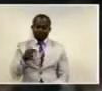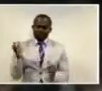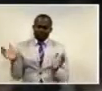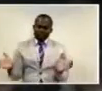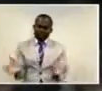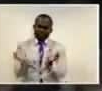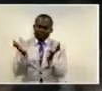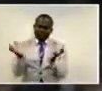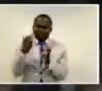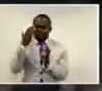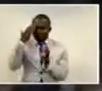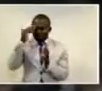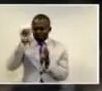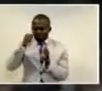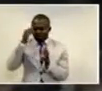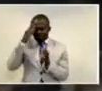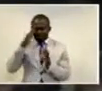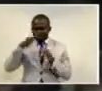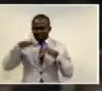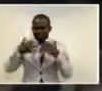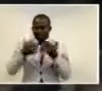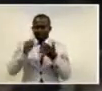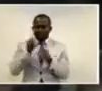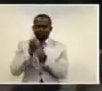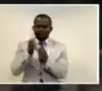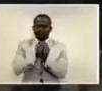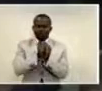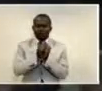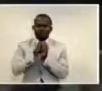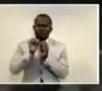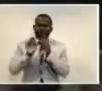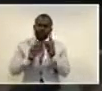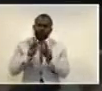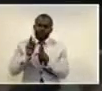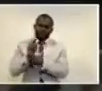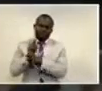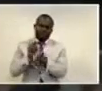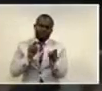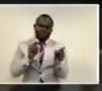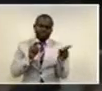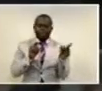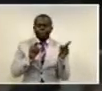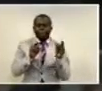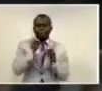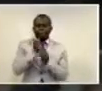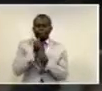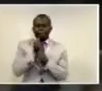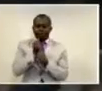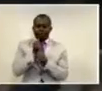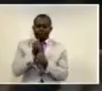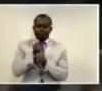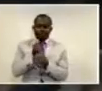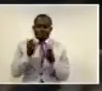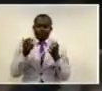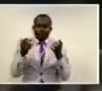ndabakangurira kugira ngo bamenye ukuntu bakorana n'abaturage bakora